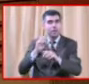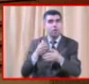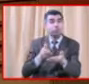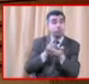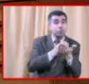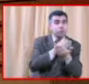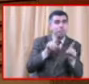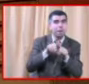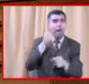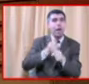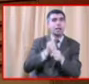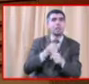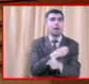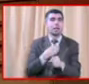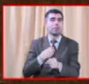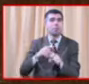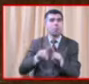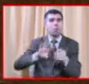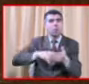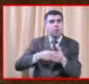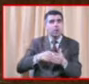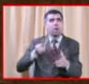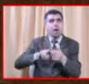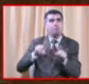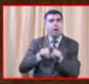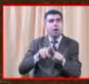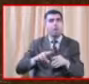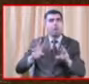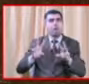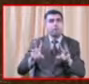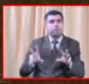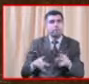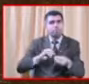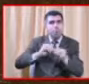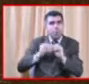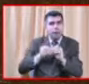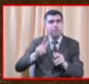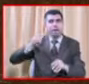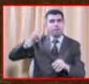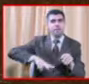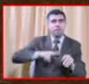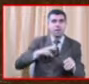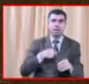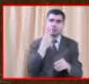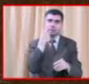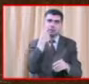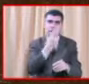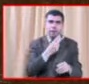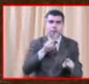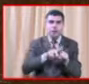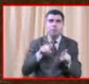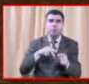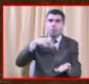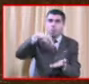لسيدنا المحترم يا للاسف شي ما التحقش وكاين فوضى وكاين سوء التدبير كاين مشكل ديال الحكمه وغناخذوا